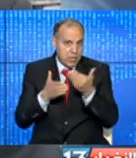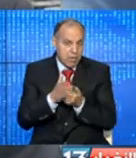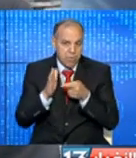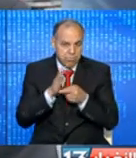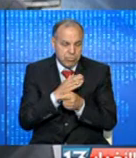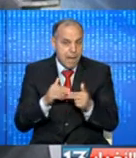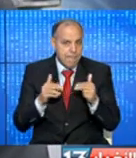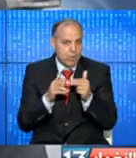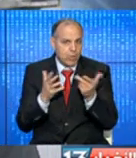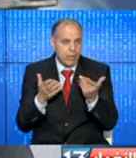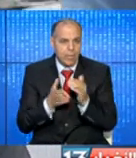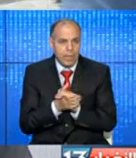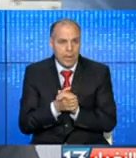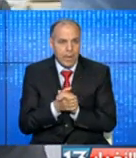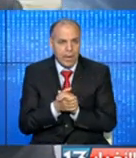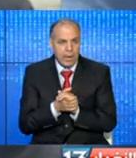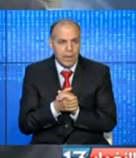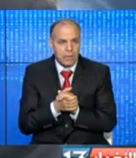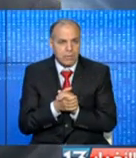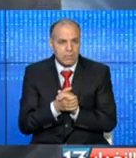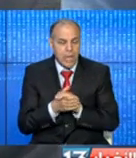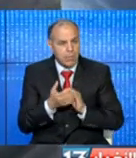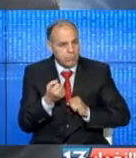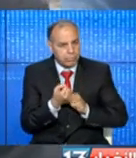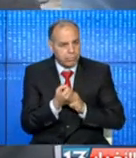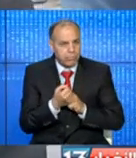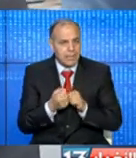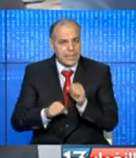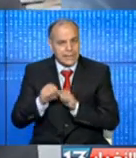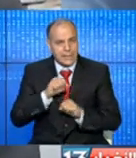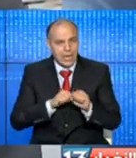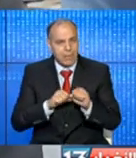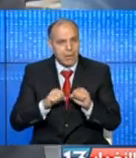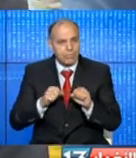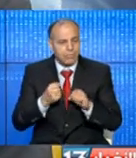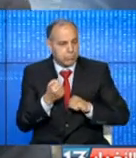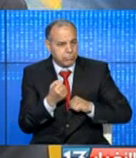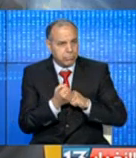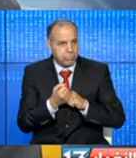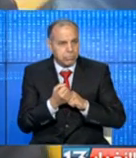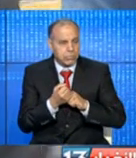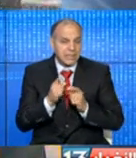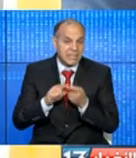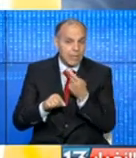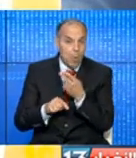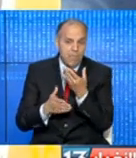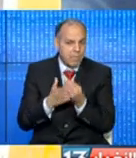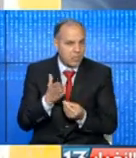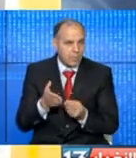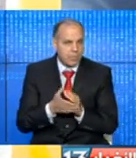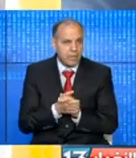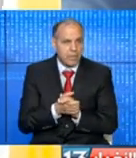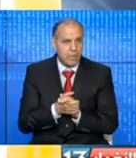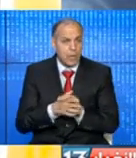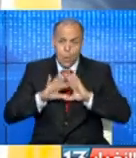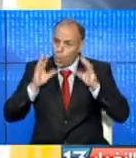إخلالات على مستوى معناها إخلال بترتيب الدعم، معناها واستعمال يعني مواد مدعمة في غير الأغراض المخصصة لها. في صالحنا